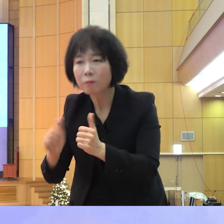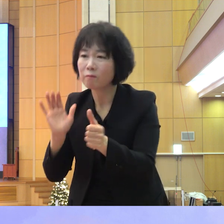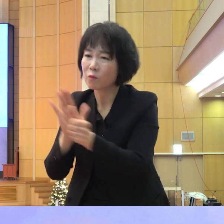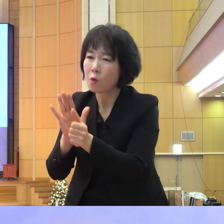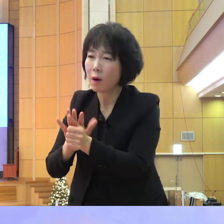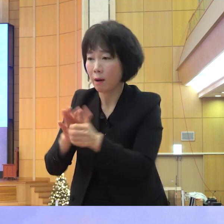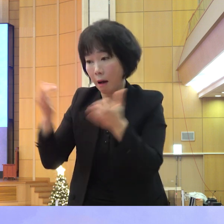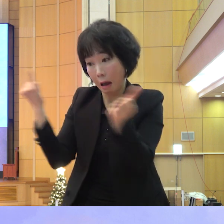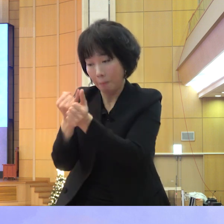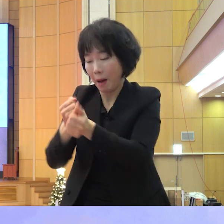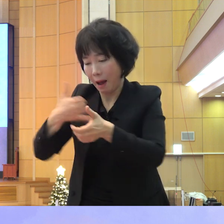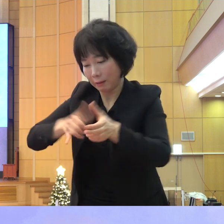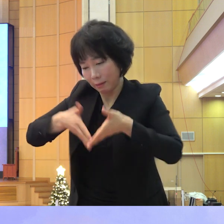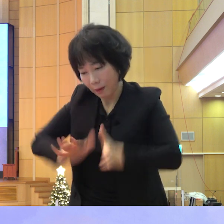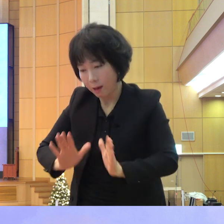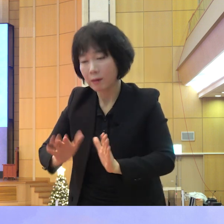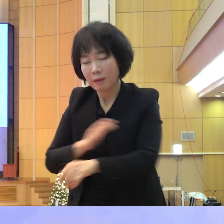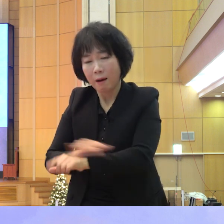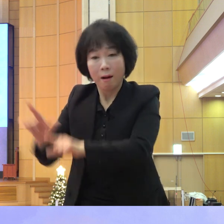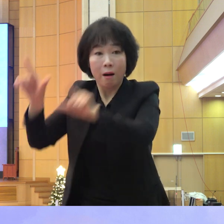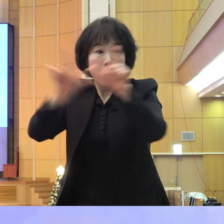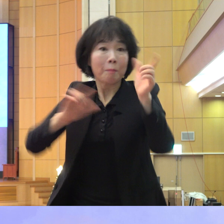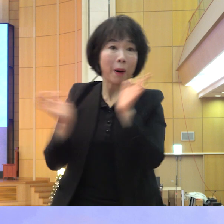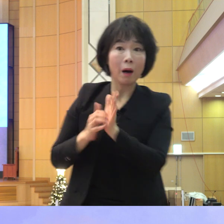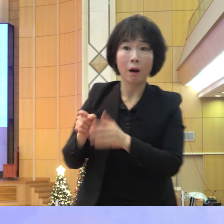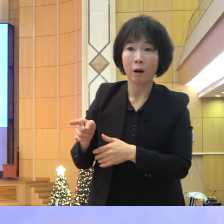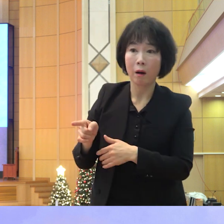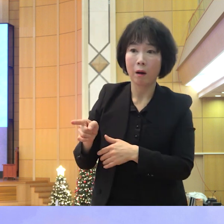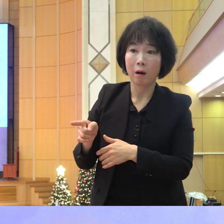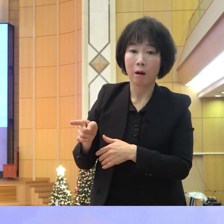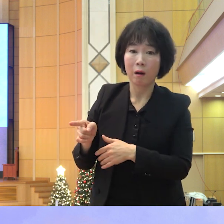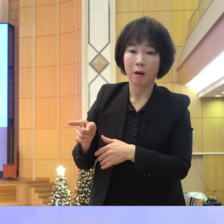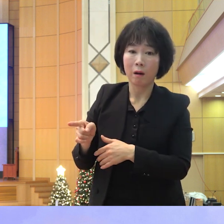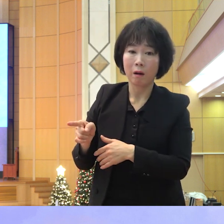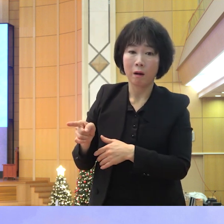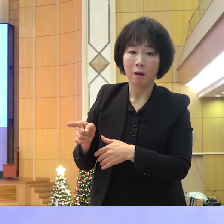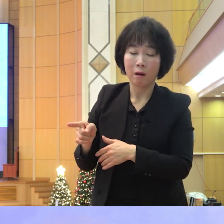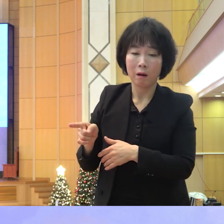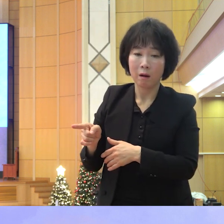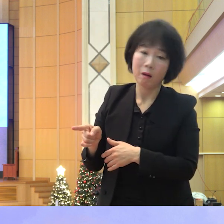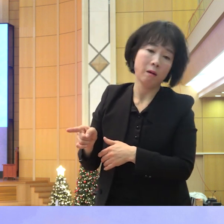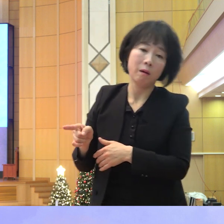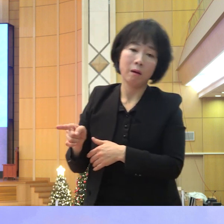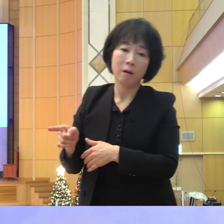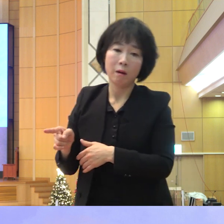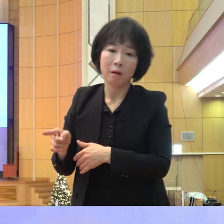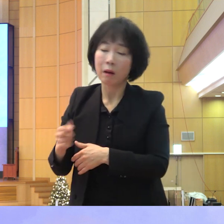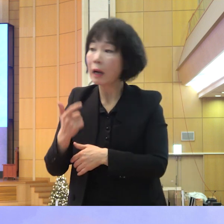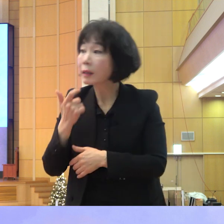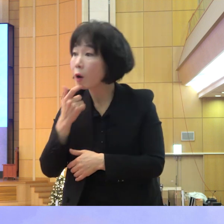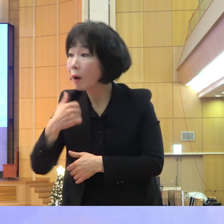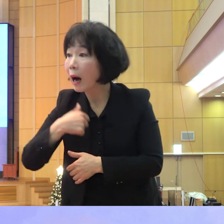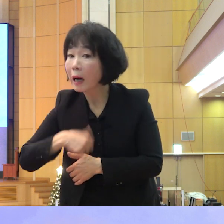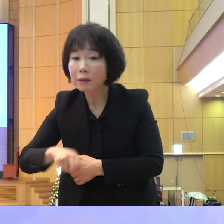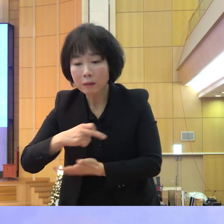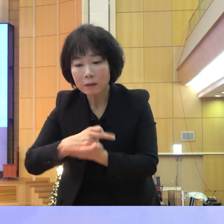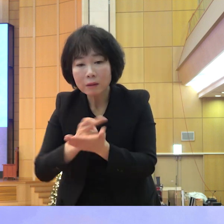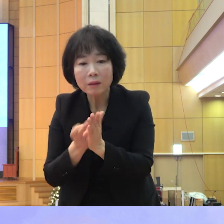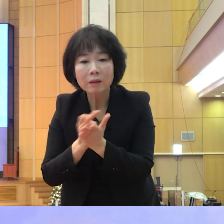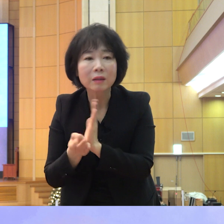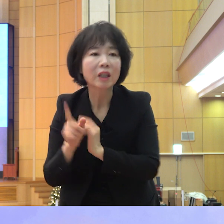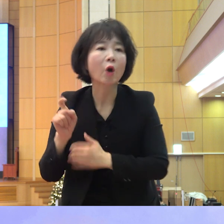아들 딸을 낳아서 아들만 고향가에 돌아와서는 12명 있지만 11명을